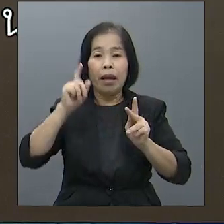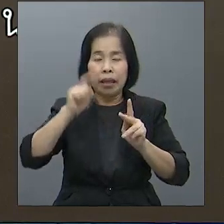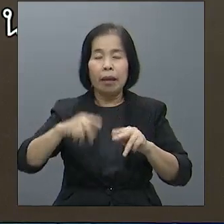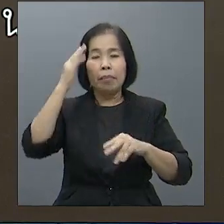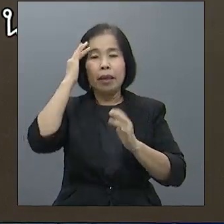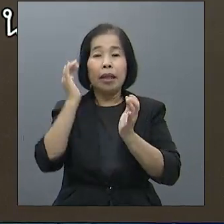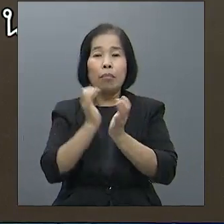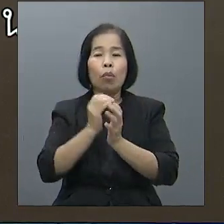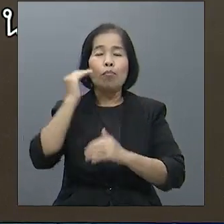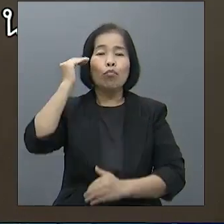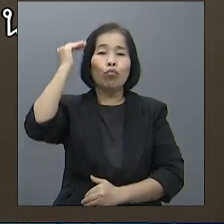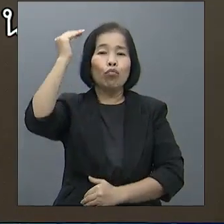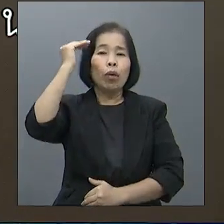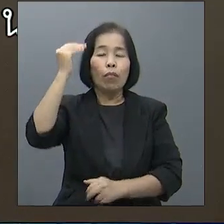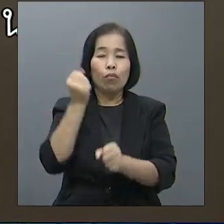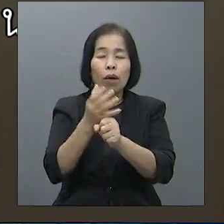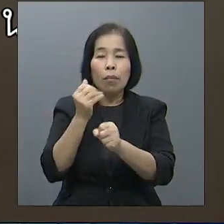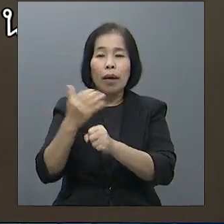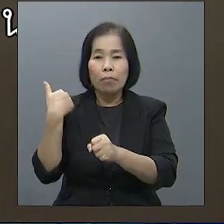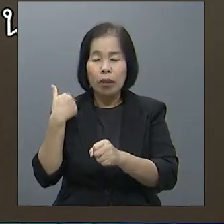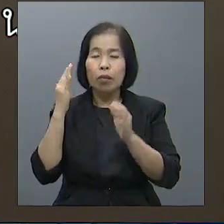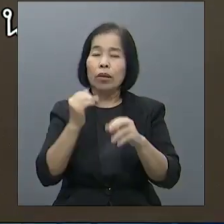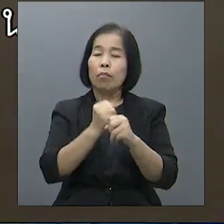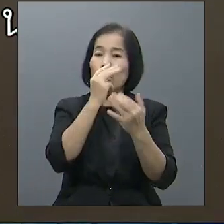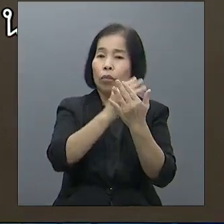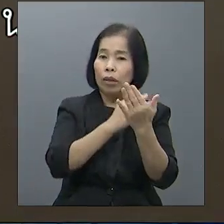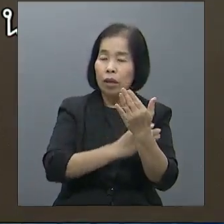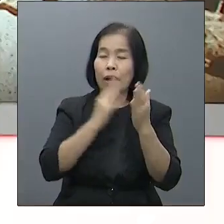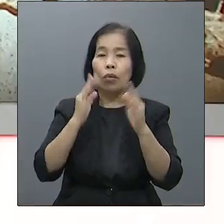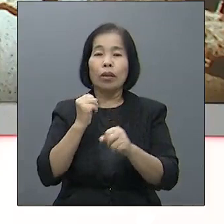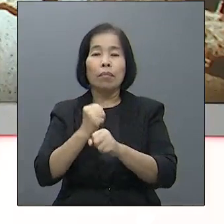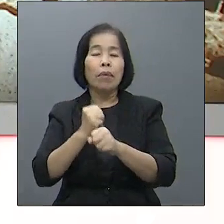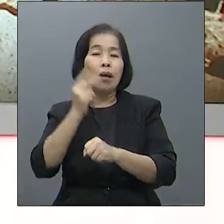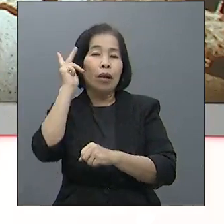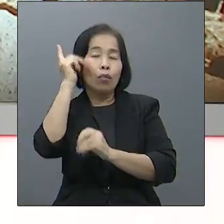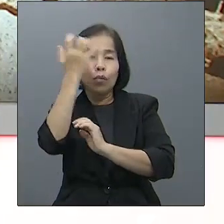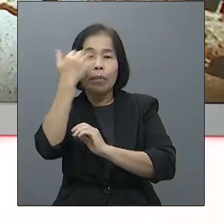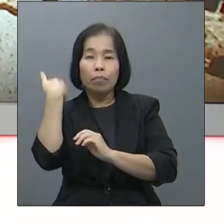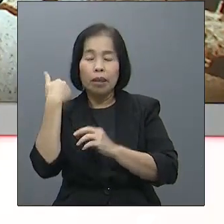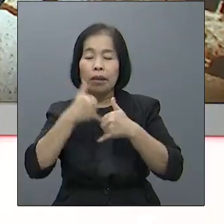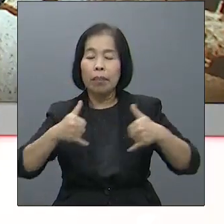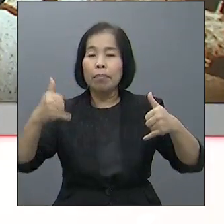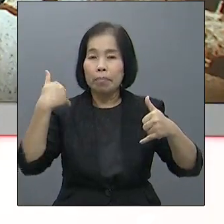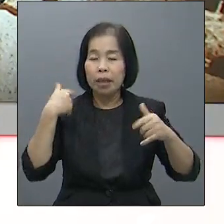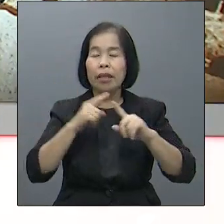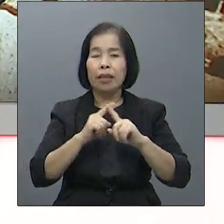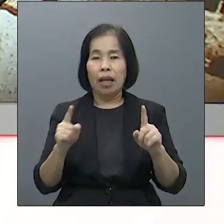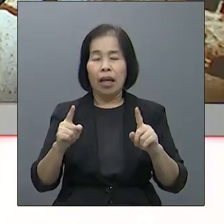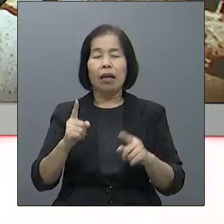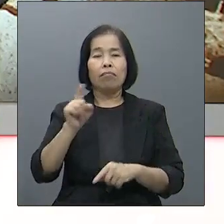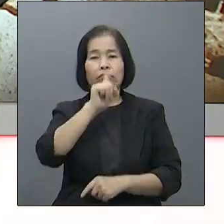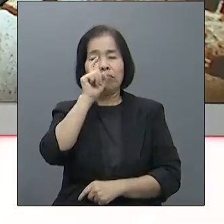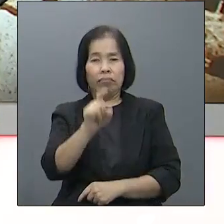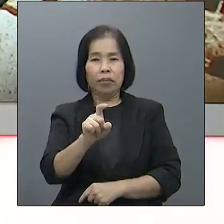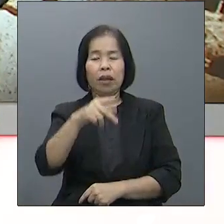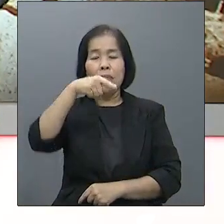ชา your MulTubeเข้ามาเกี่ยวข้องด้วยแต่หายคนก็ตงคำถามวาพรบอรท